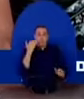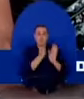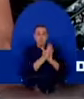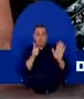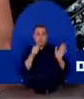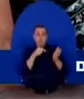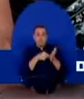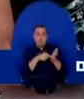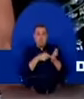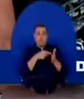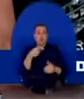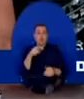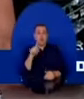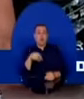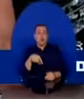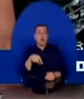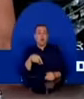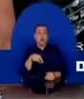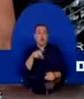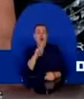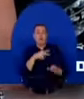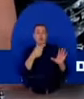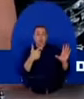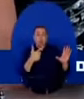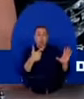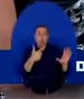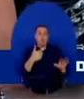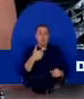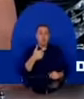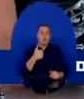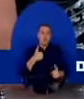לינואר 2007. ועכשיו אני